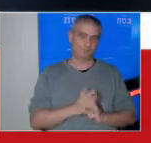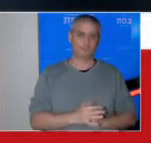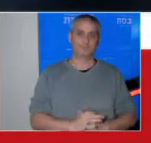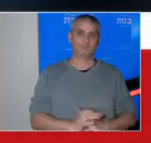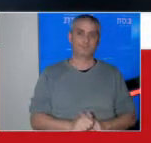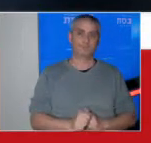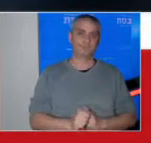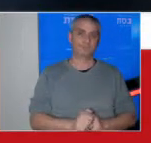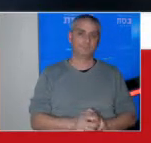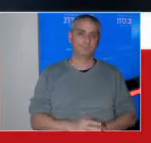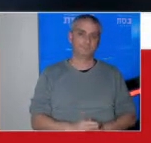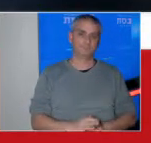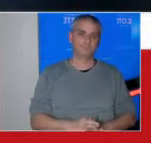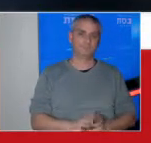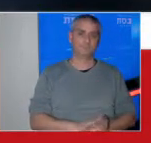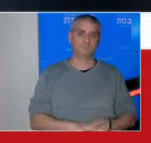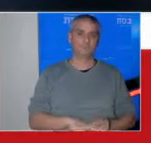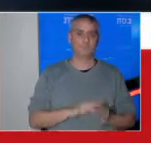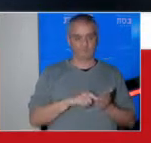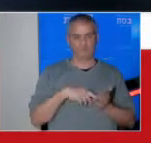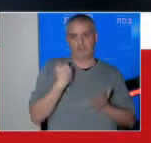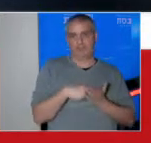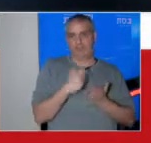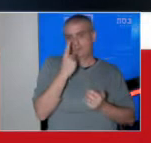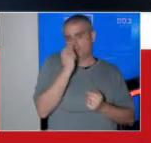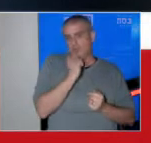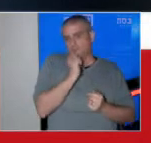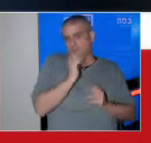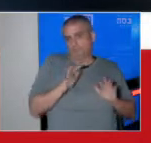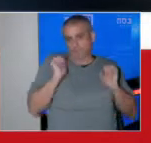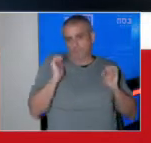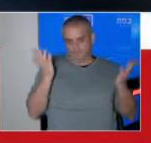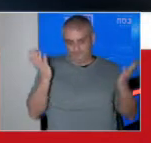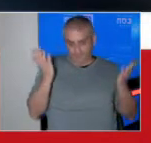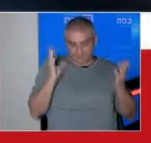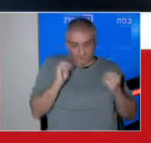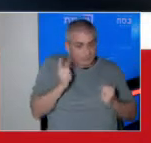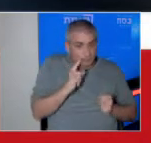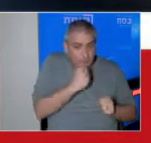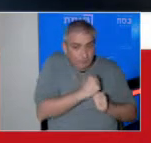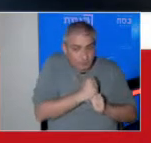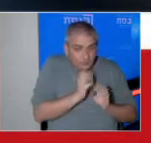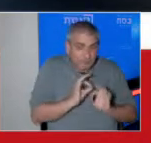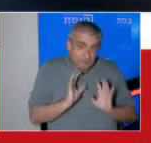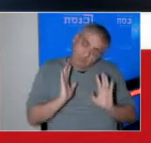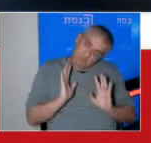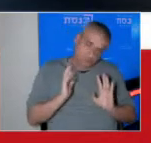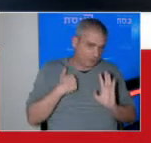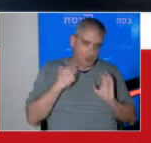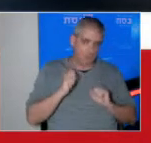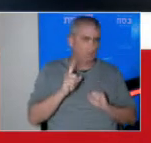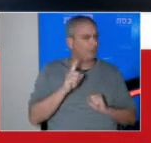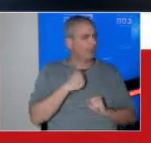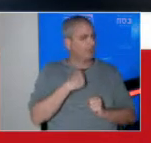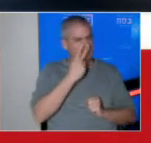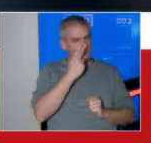מאות אלפי חיילים לאוקראינה, יהיו מחירים שפוטין לא עדיף להימנע מלשלם אותם. האם הוא לא יעשה את זה בשום שלב? אני לא הייתי... אני